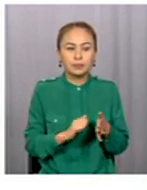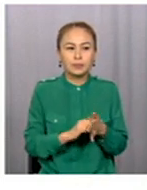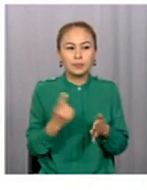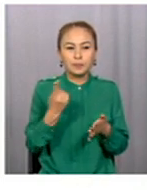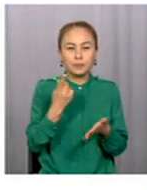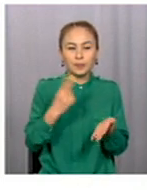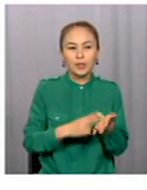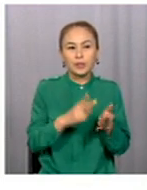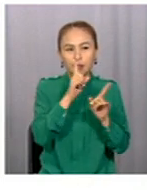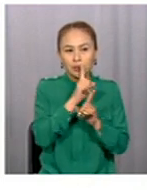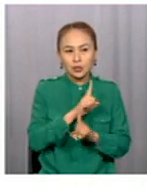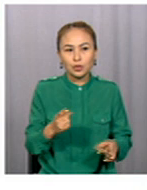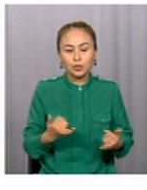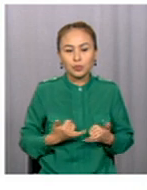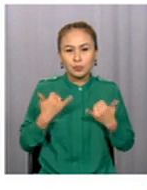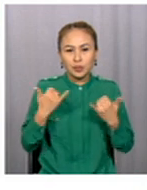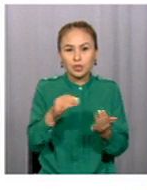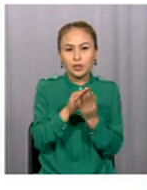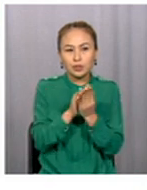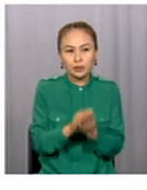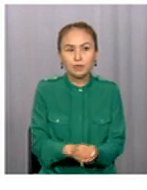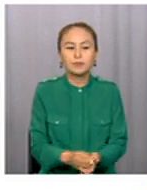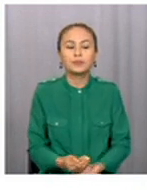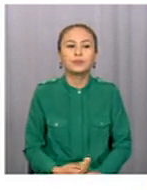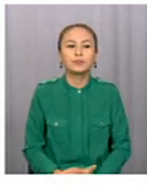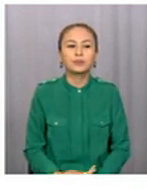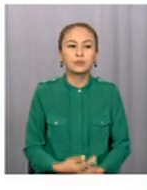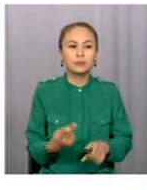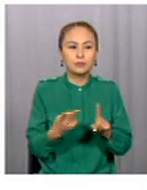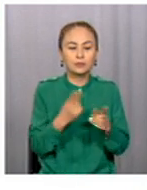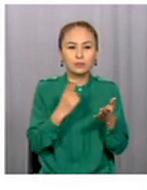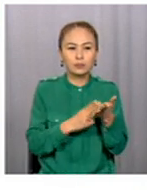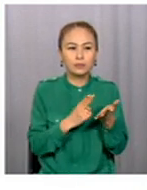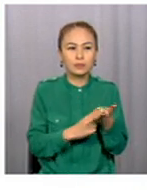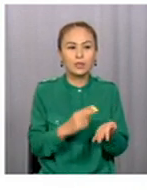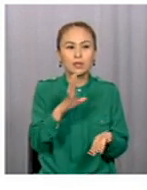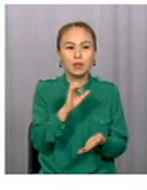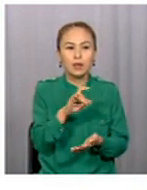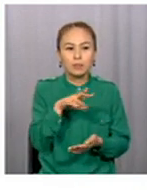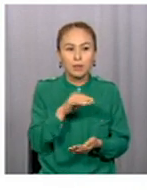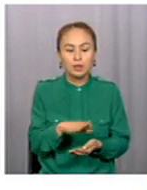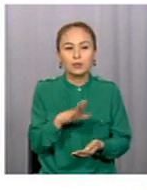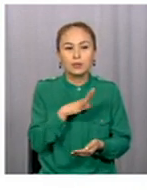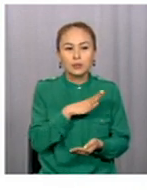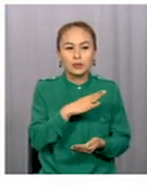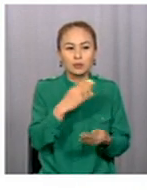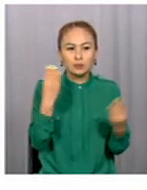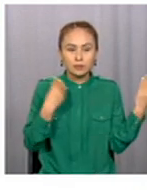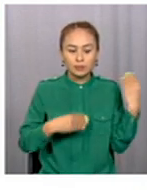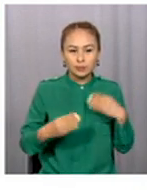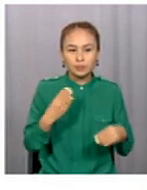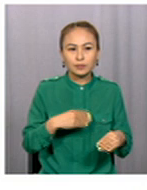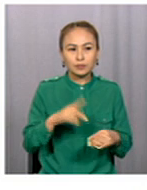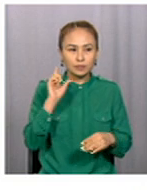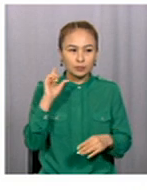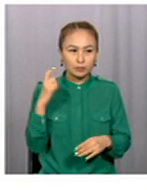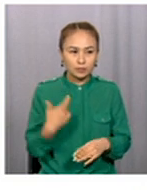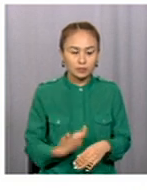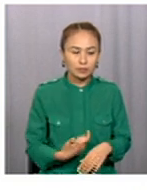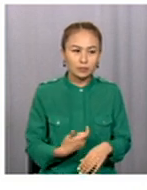бірінші дәлел ерекше құрметпен жерленген. Екінші, Сармат көсемінің сырт киімі,